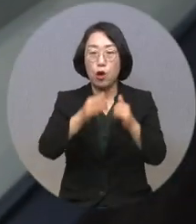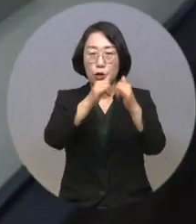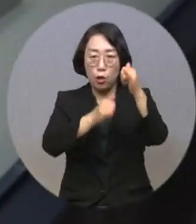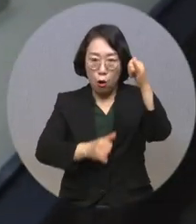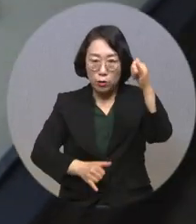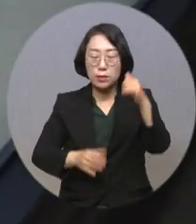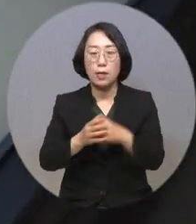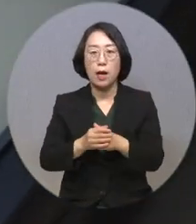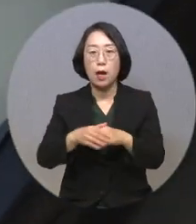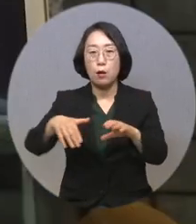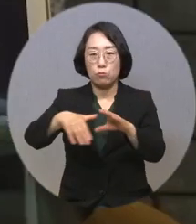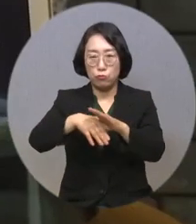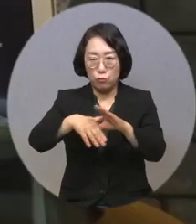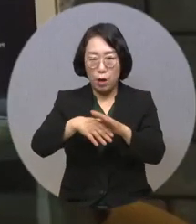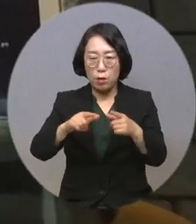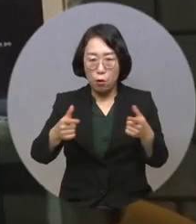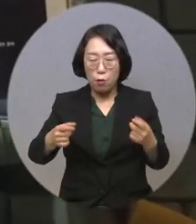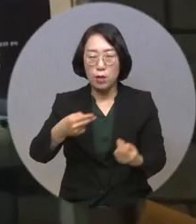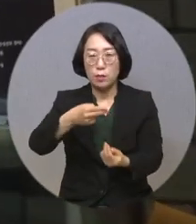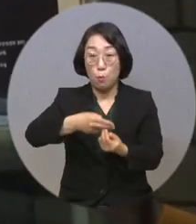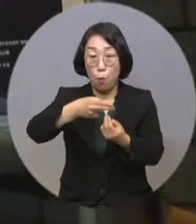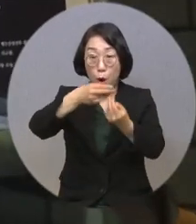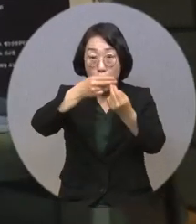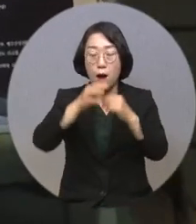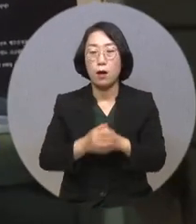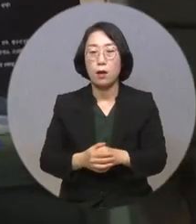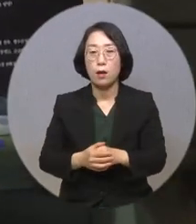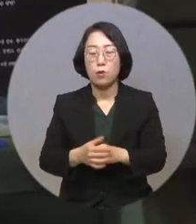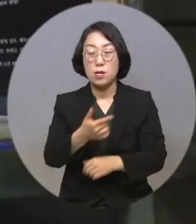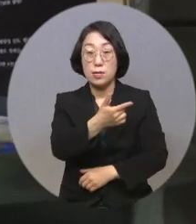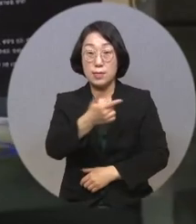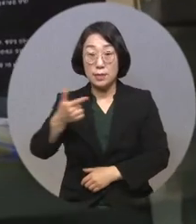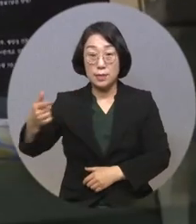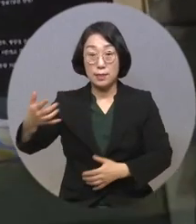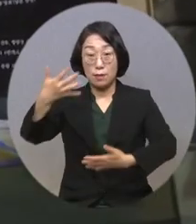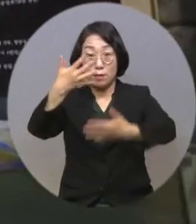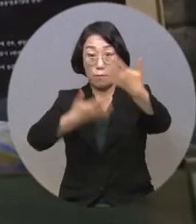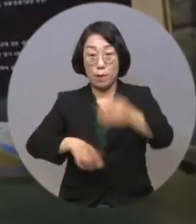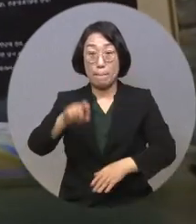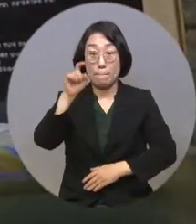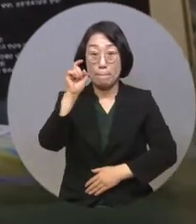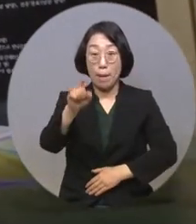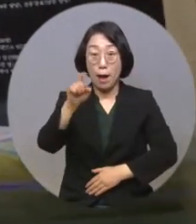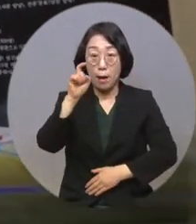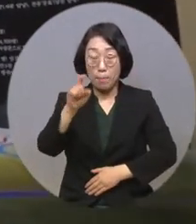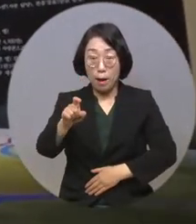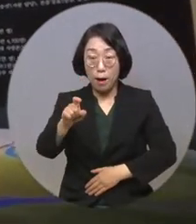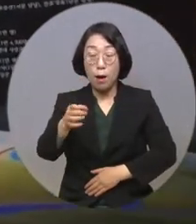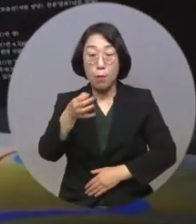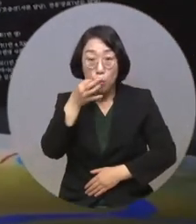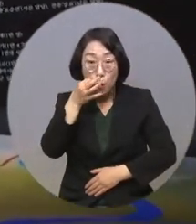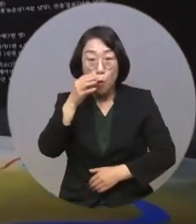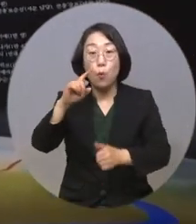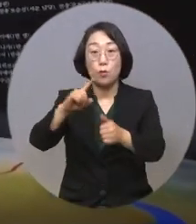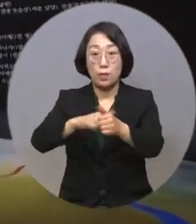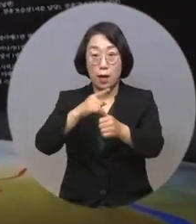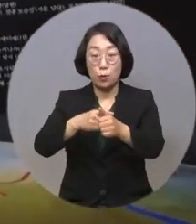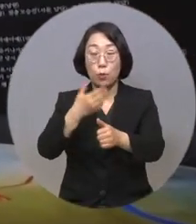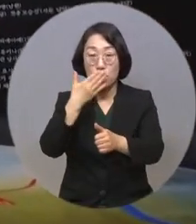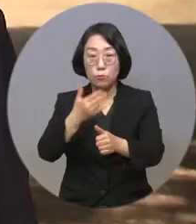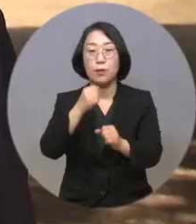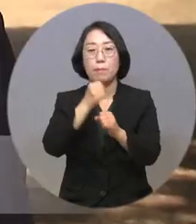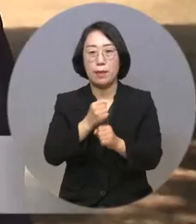역사문화유산 아카이브 작업과 대형 디지털 터치스크린을 활용해 인터랙티브 미디어 아카이브 월을 구축할